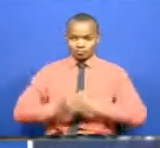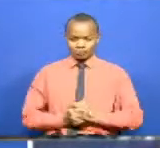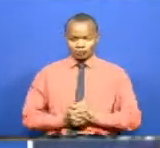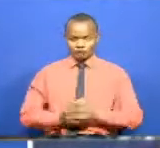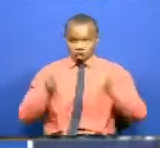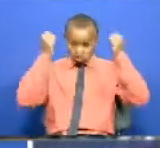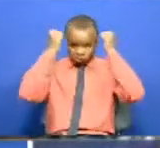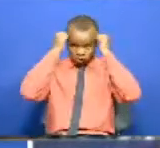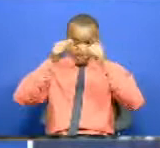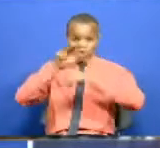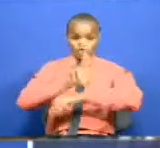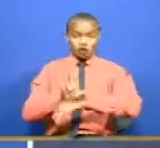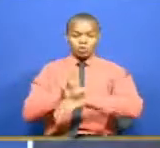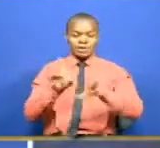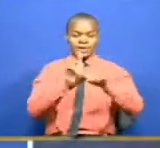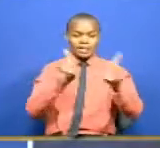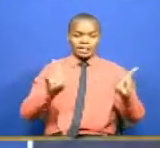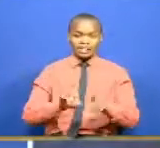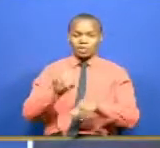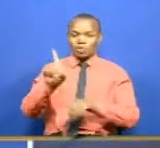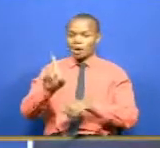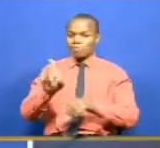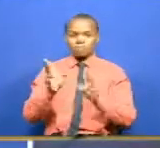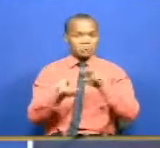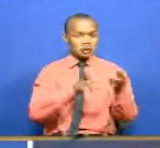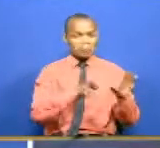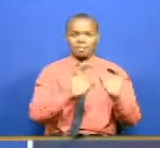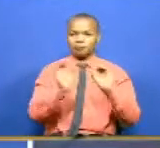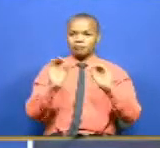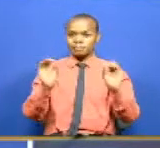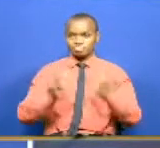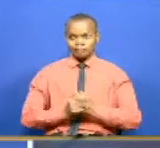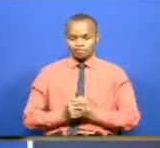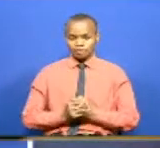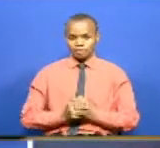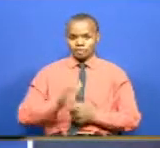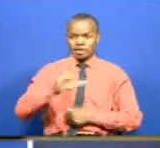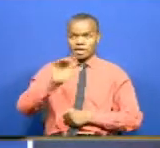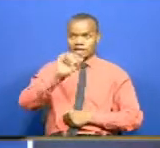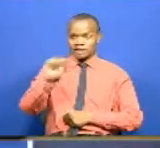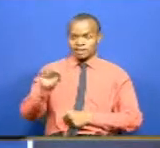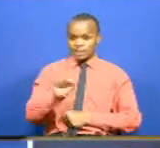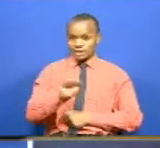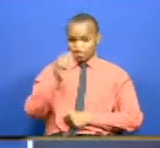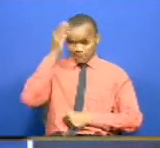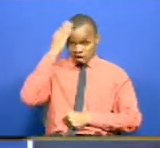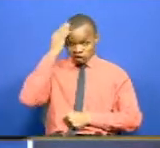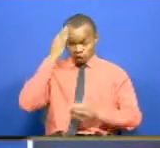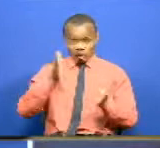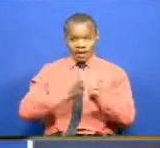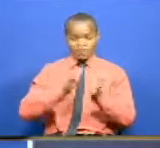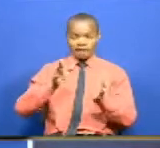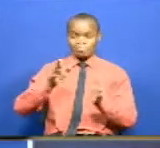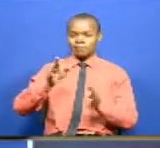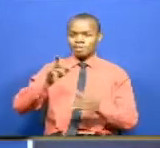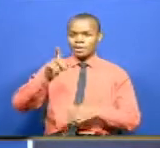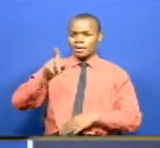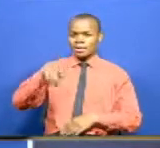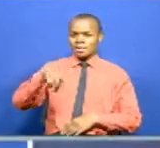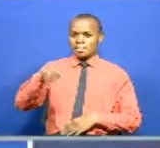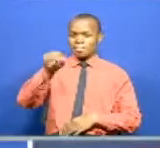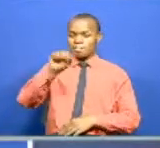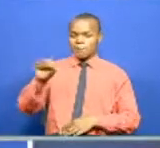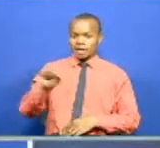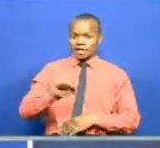kiti kimoja kama ilivyoada. Waziri wa Elimu Profesa George Magoha na katibu katika Wizara ya Usalama wa Kitaifa Daktari Karanja